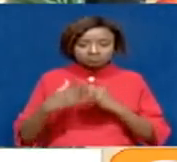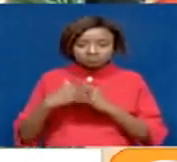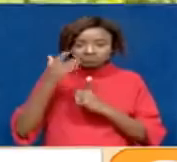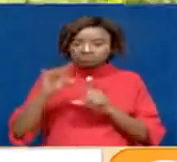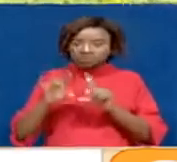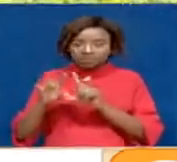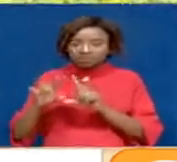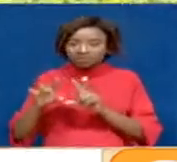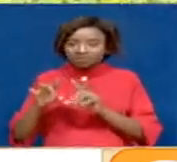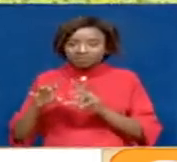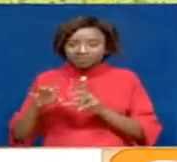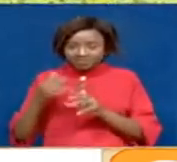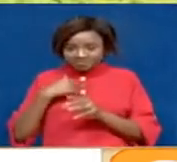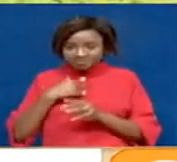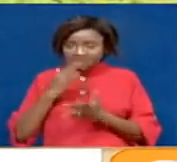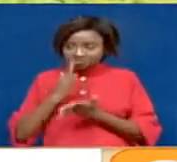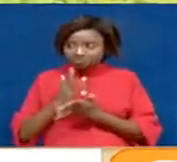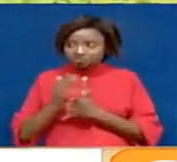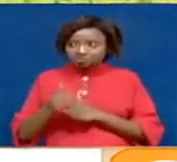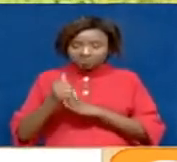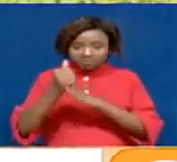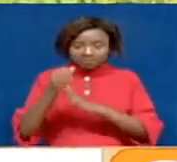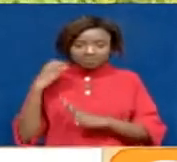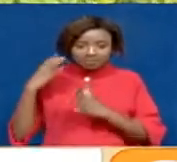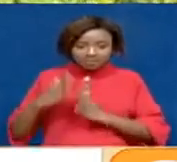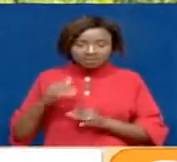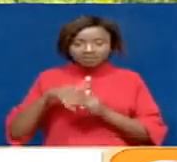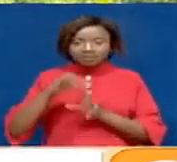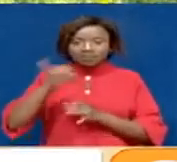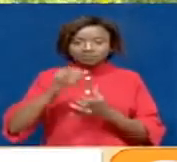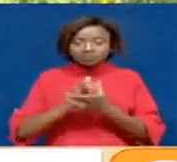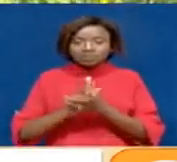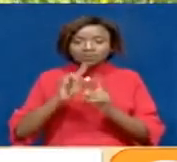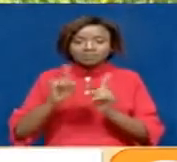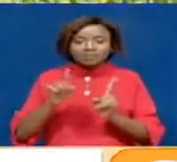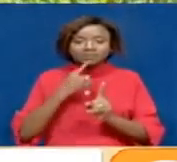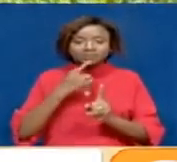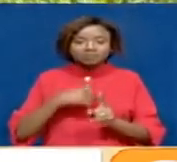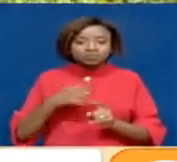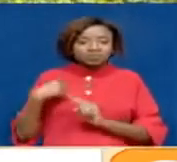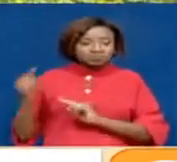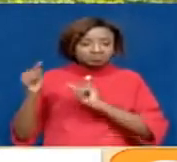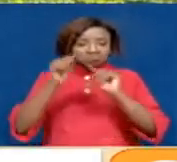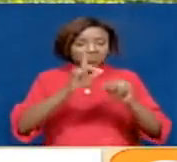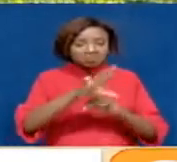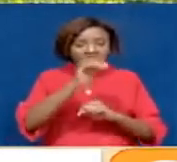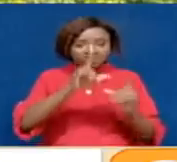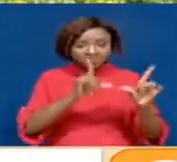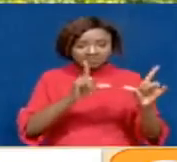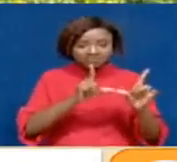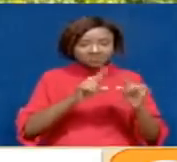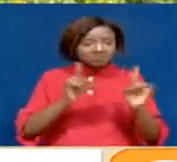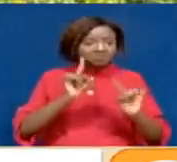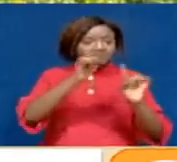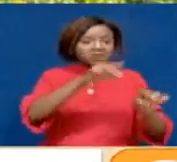cha uteuzi. I was the leading candidate in Jubilee, but I got the message to pick my certificate, but getting